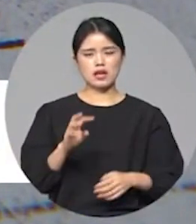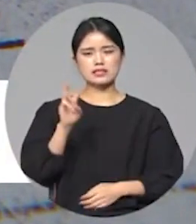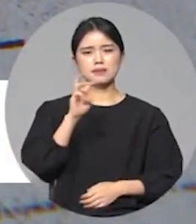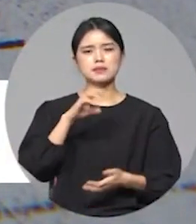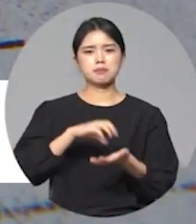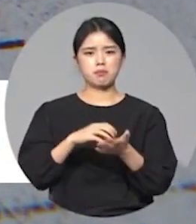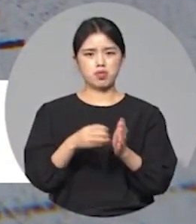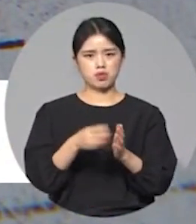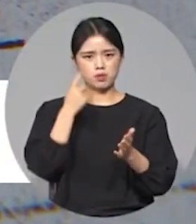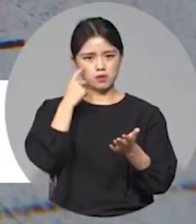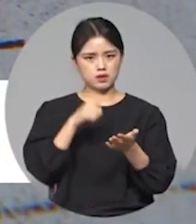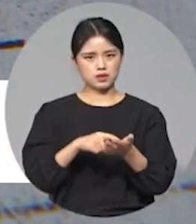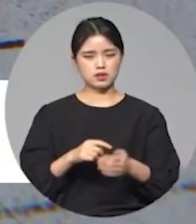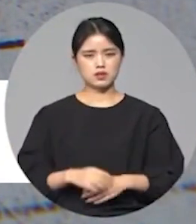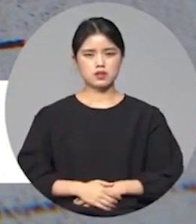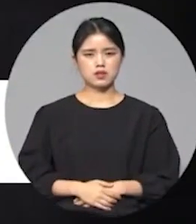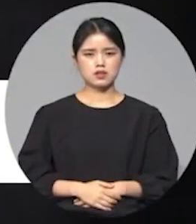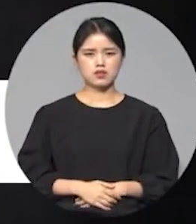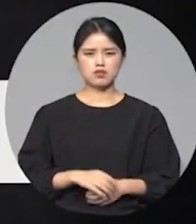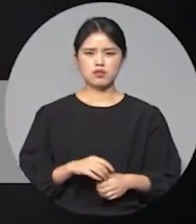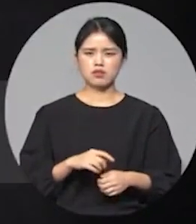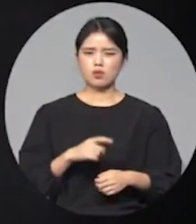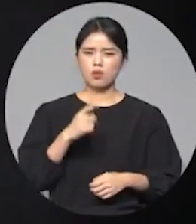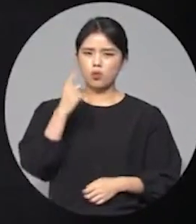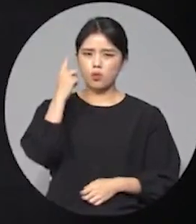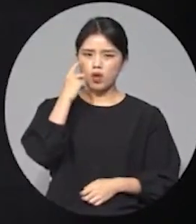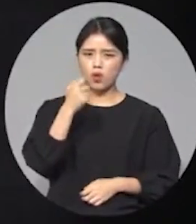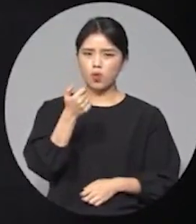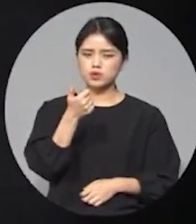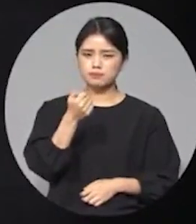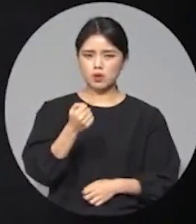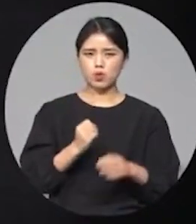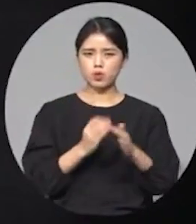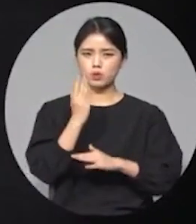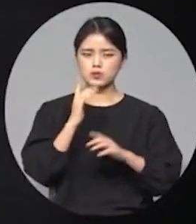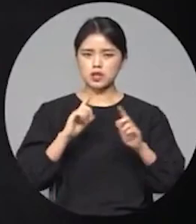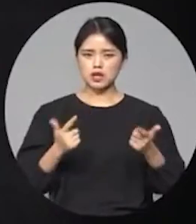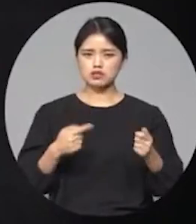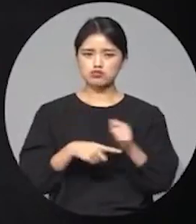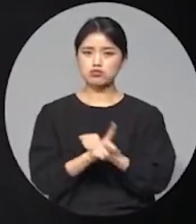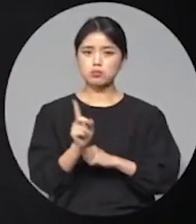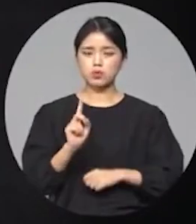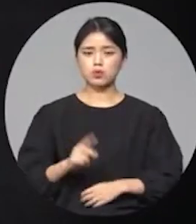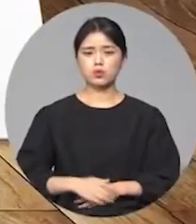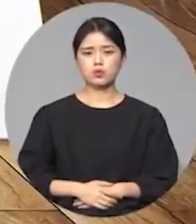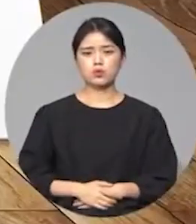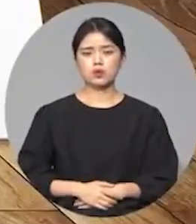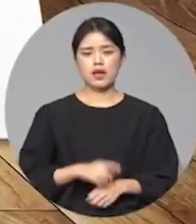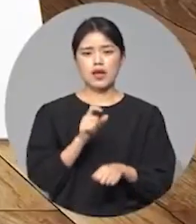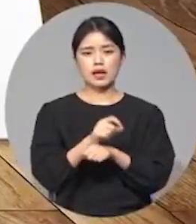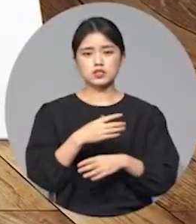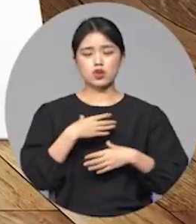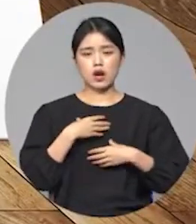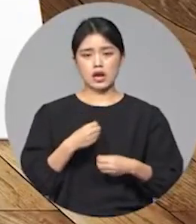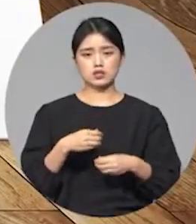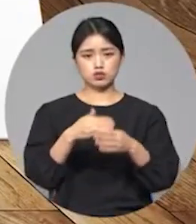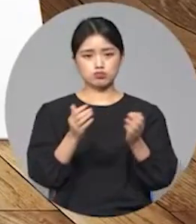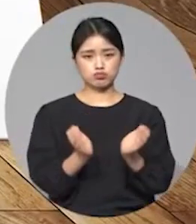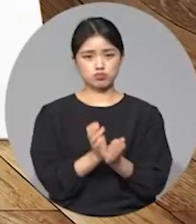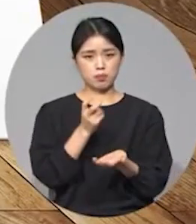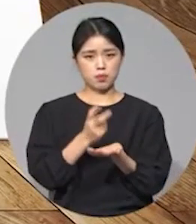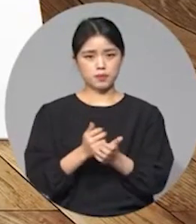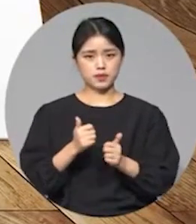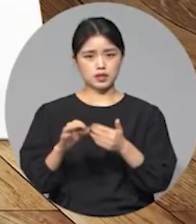30차례가 넘습니다. 굳이 50만 원을 넘지 않도록 한 이유는 뭘까? 행정안전부 예규에